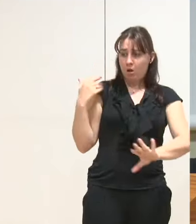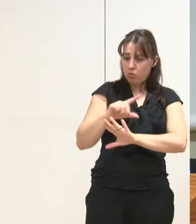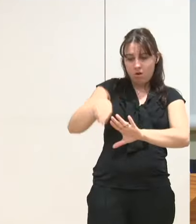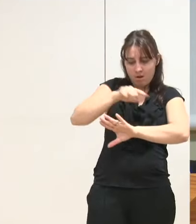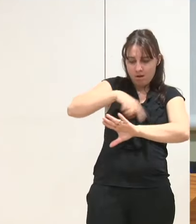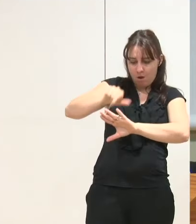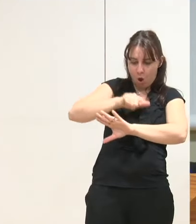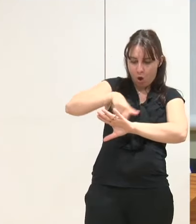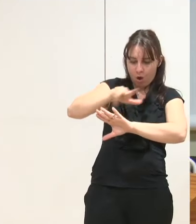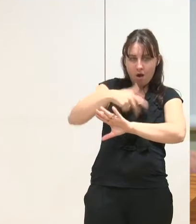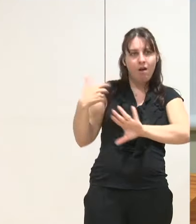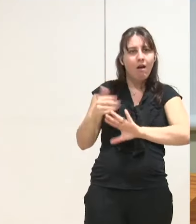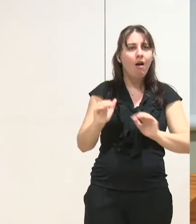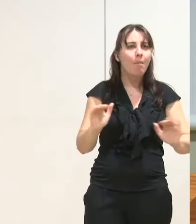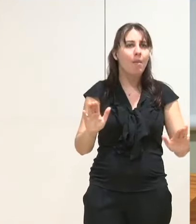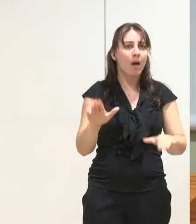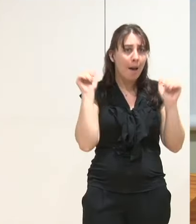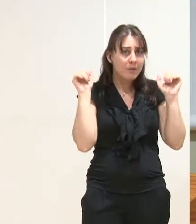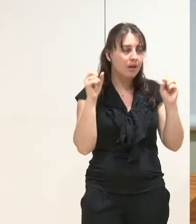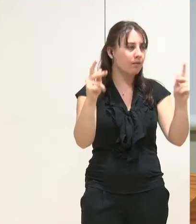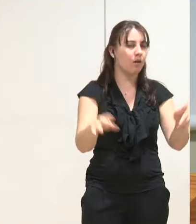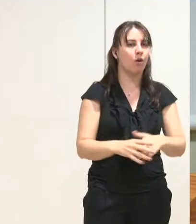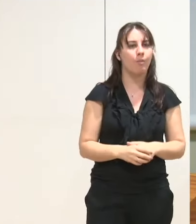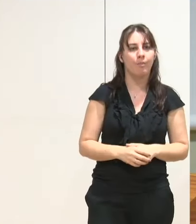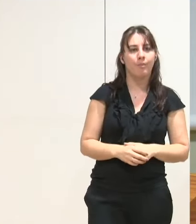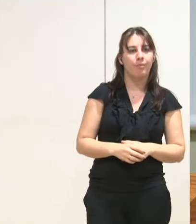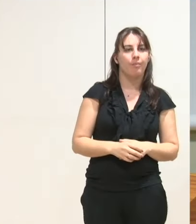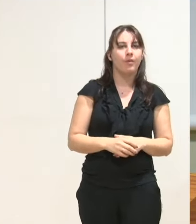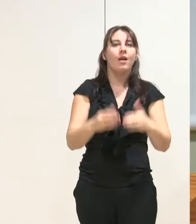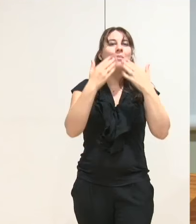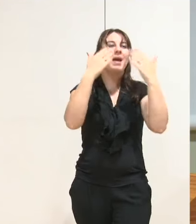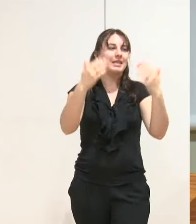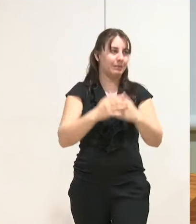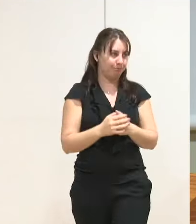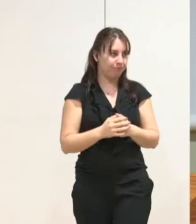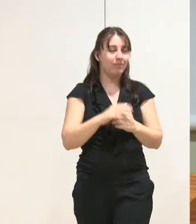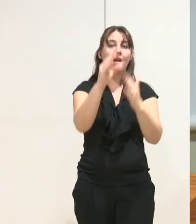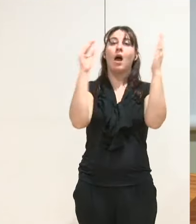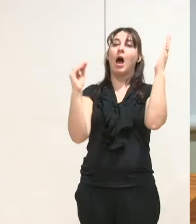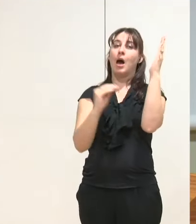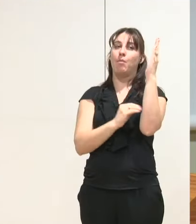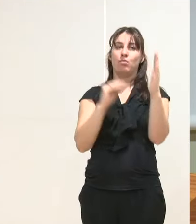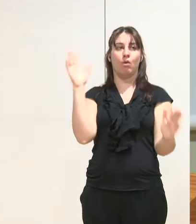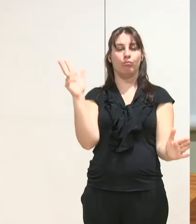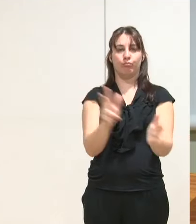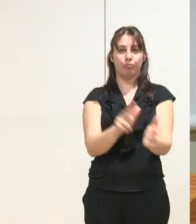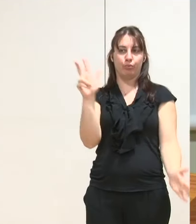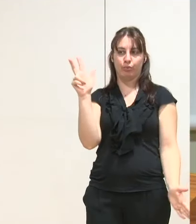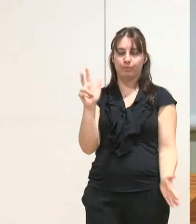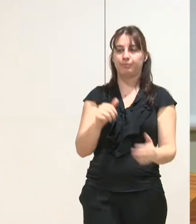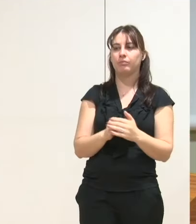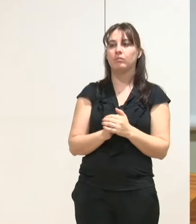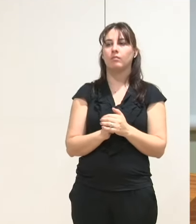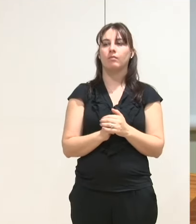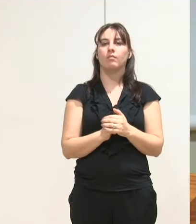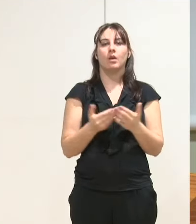temps vous vous abstenez donc très bien merci donc l'amendement est adopté et